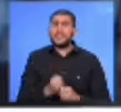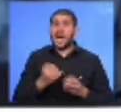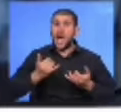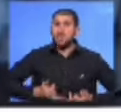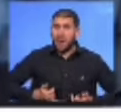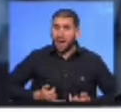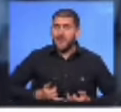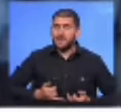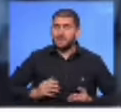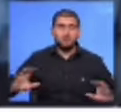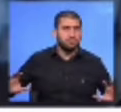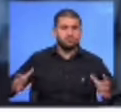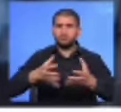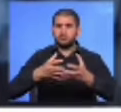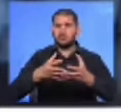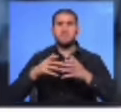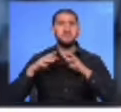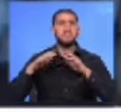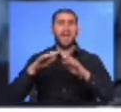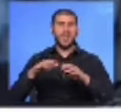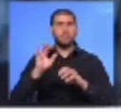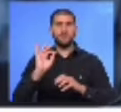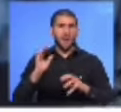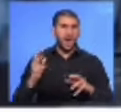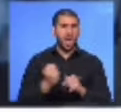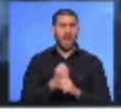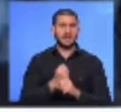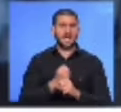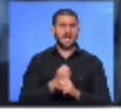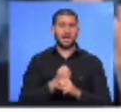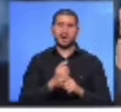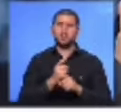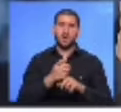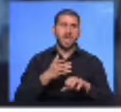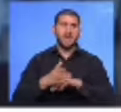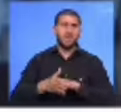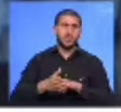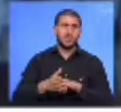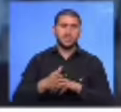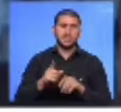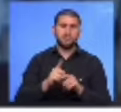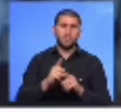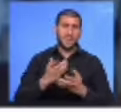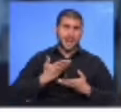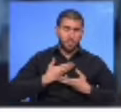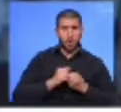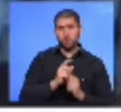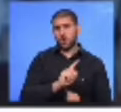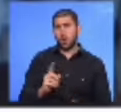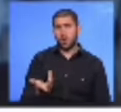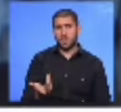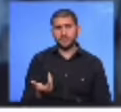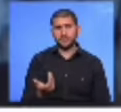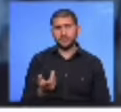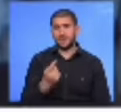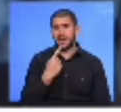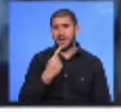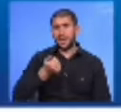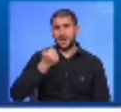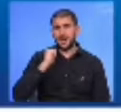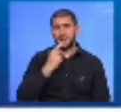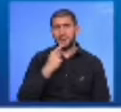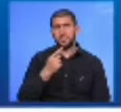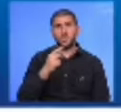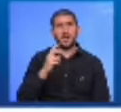לגייס מיליארדים כדי להצליח לפרוץ ושיקנו אותו, או האם לא? לקרוא לזה אתמול אל גלנט, ונסים